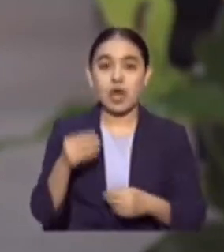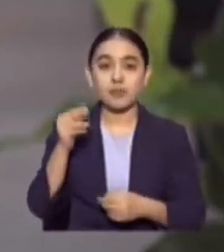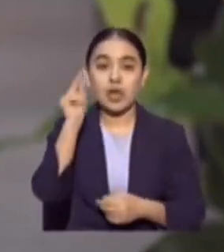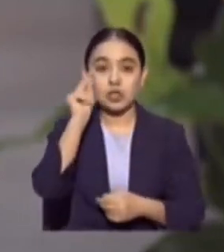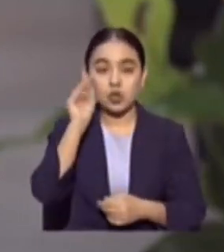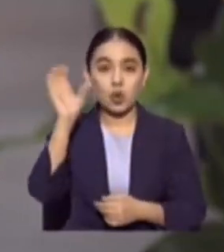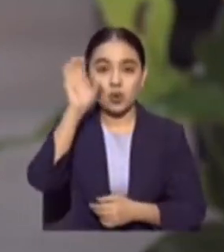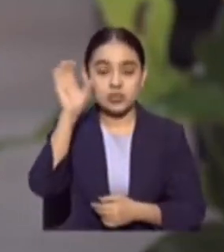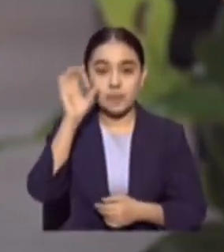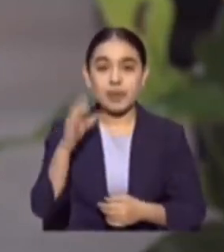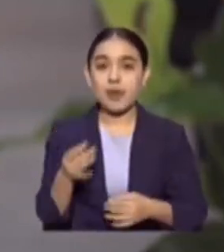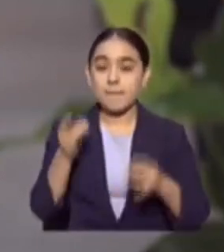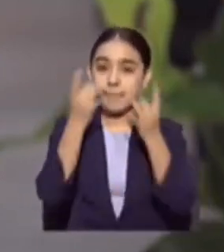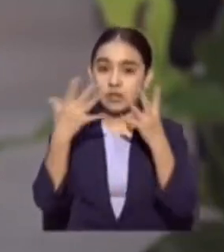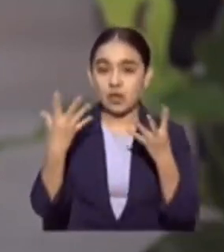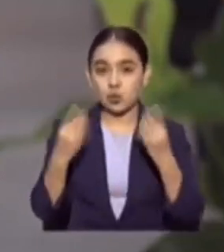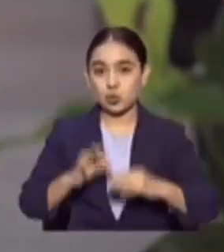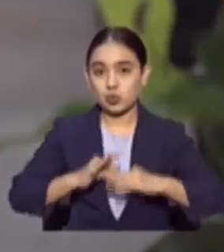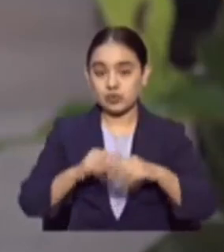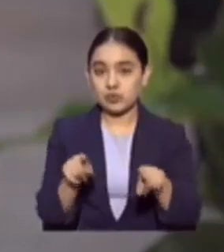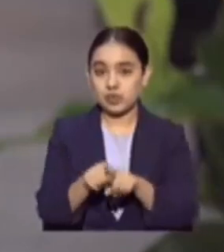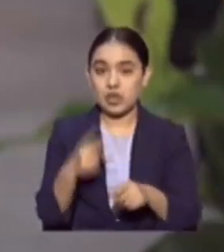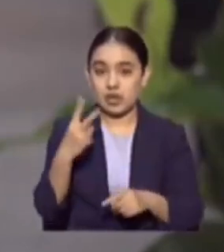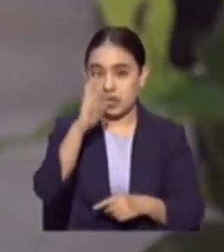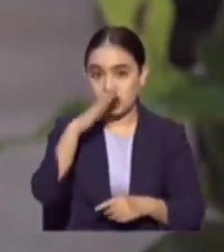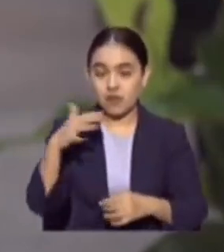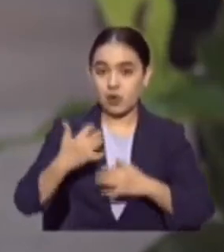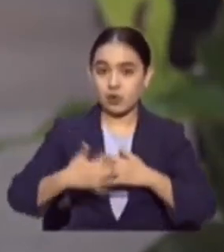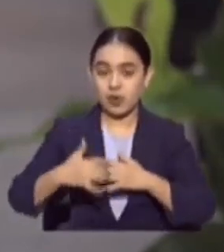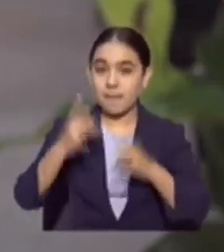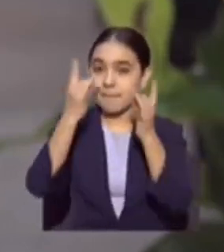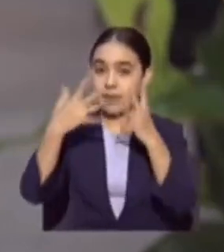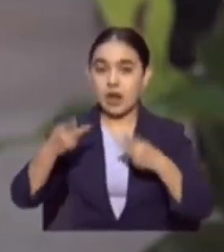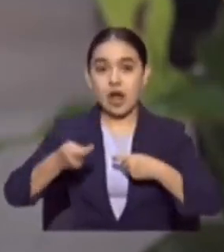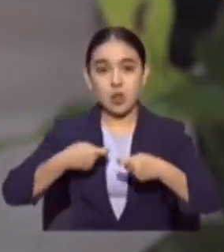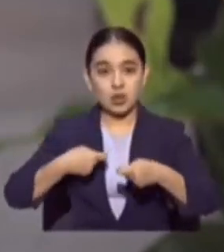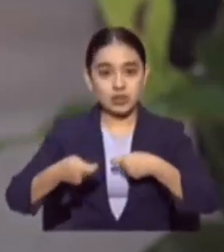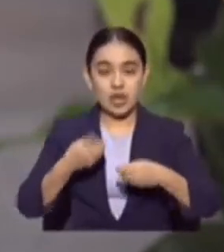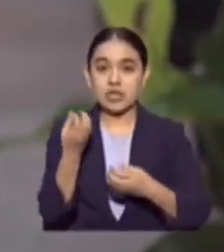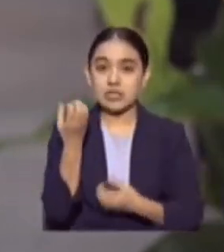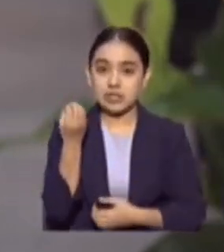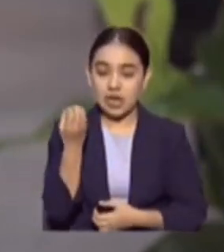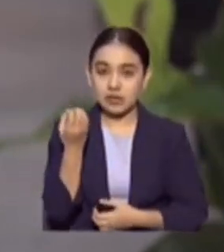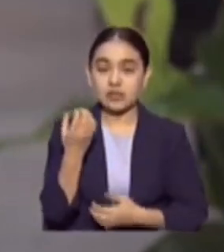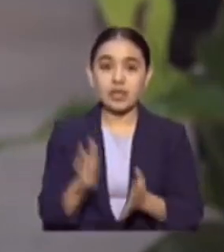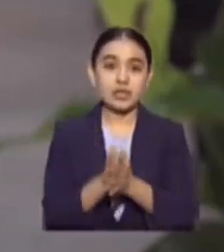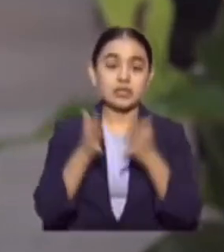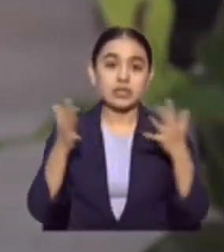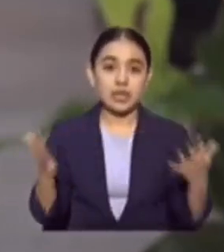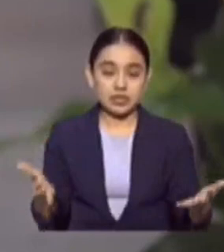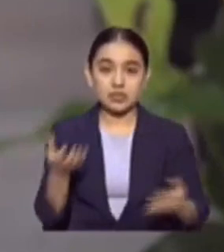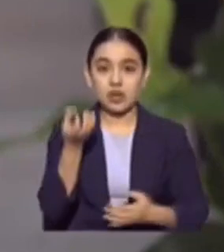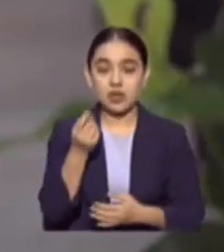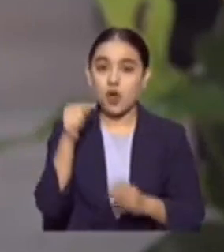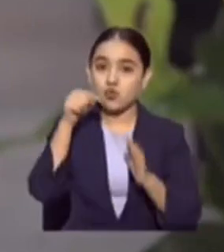Xitoyda O'zbekiston madaniyat kunlarini o'tkazilishi ham ikkala davlat o'rtasidagi madaniy aloqalarni yanada kengayishiga,